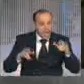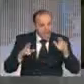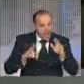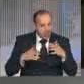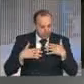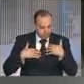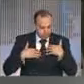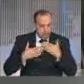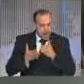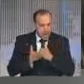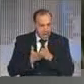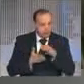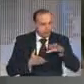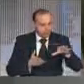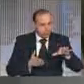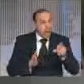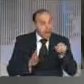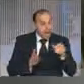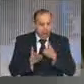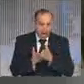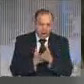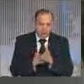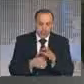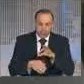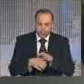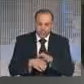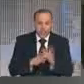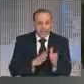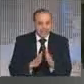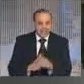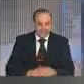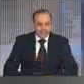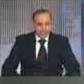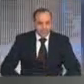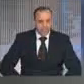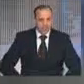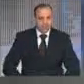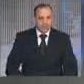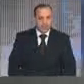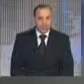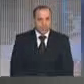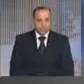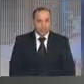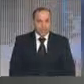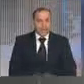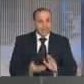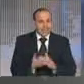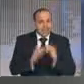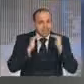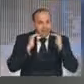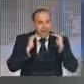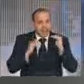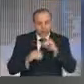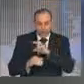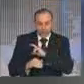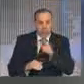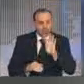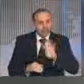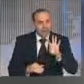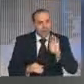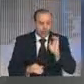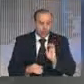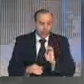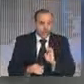حاجه وحق المناطق الداخليه لطب الاختصاص تهيئه محطه سوس الشماليه